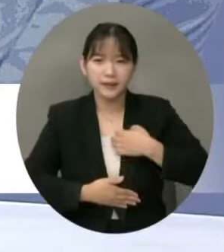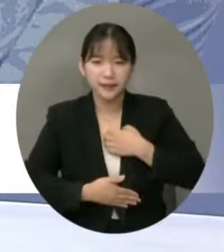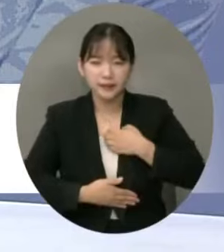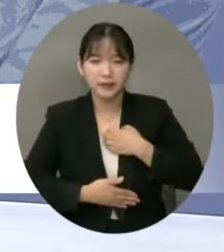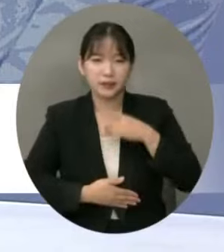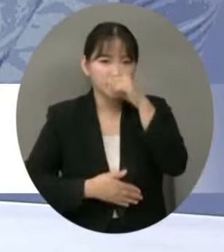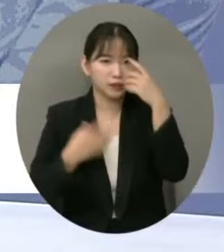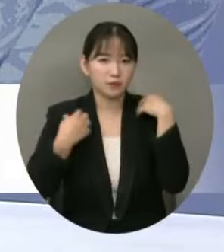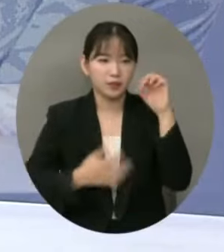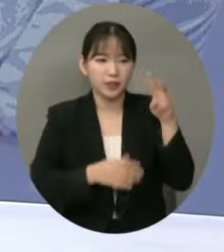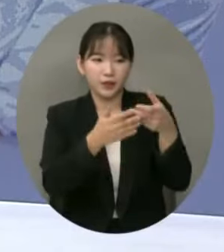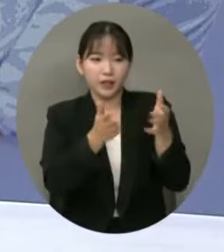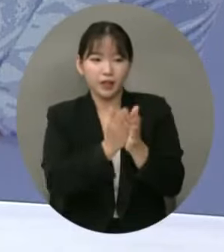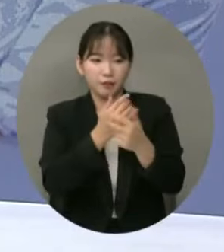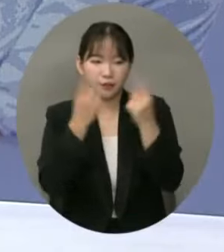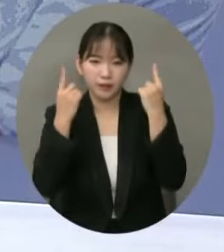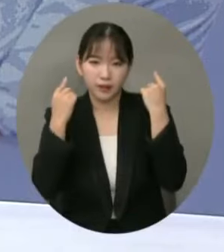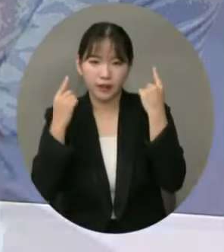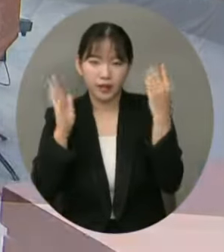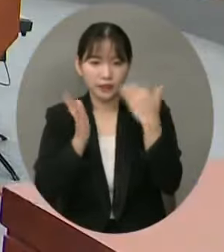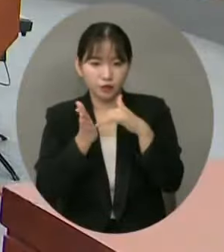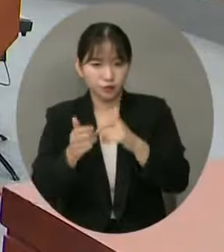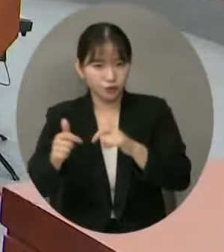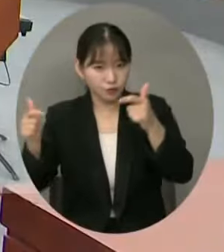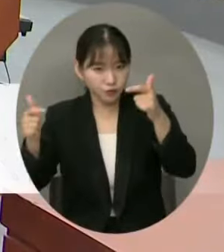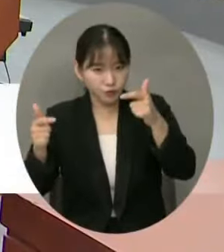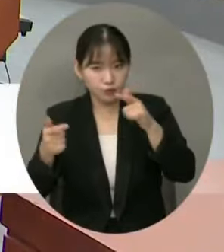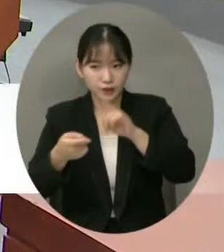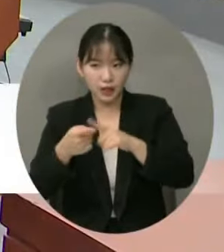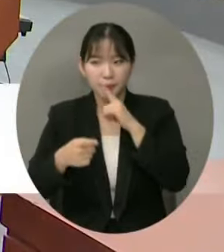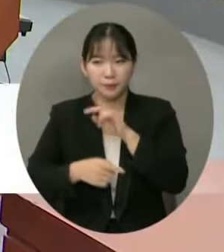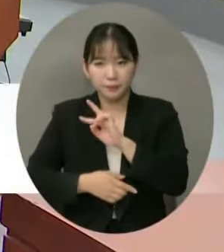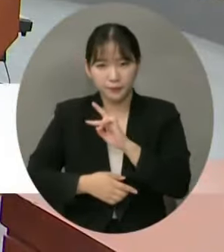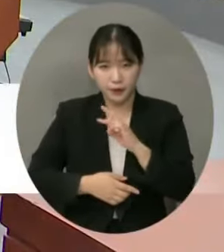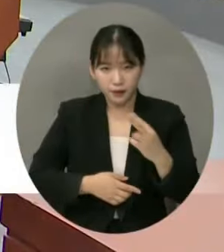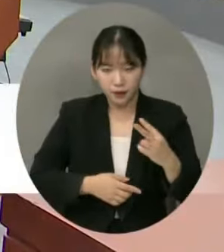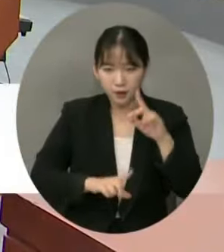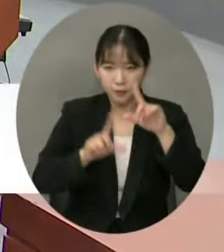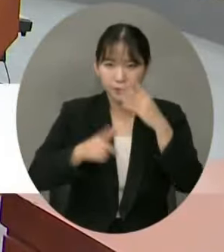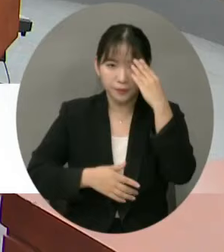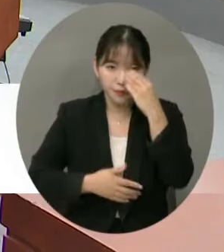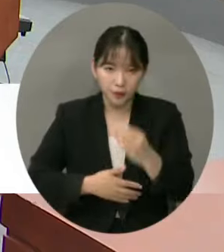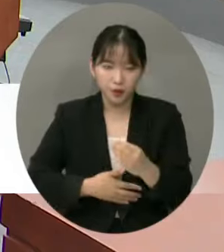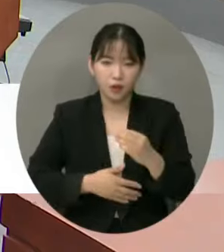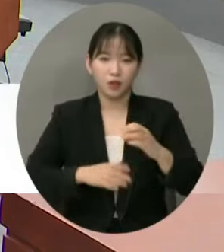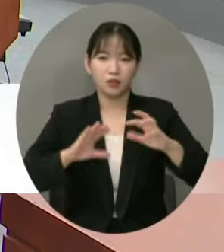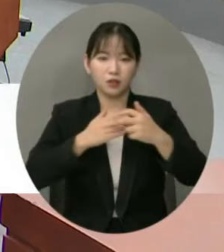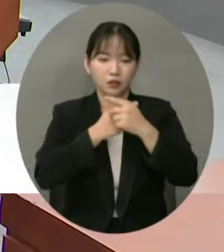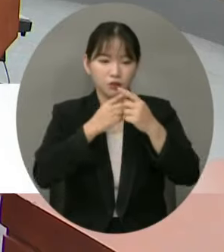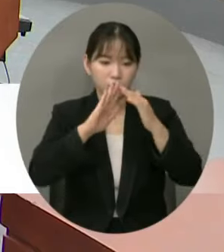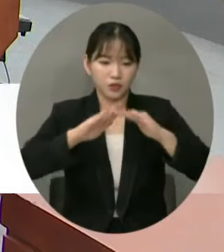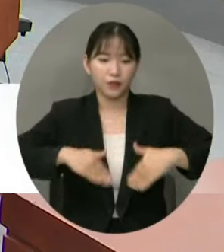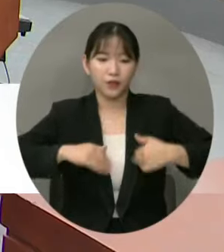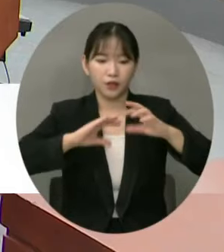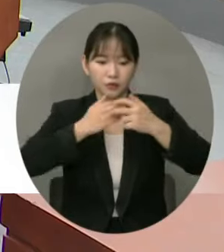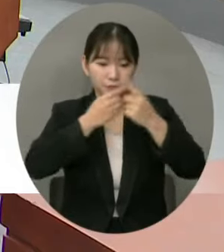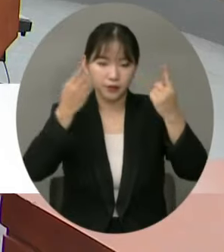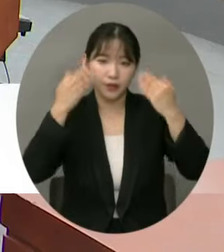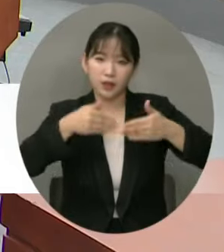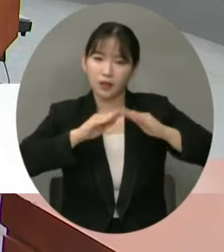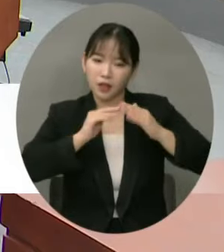여당에서 의대 증원을 두고 기류 변화가 전남 국립의대 신설에 비칠 영향이 주목됩니다